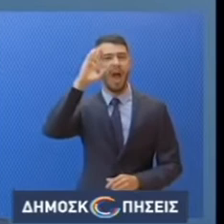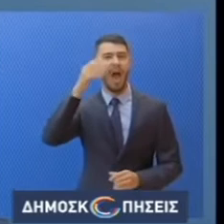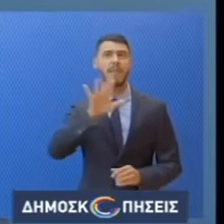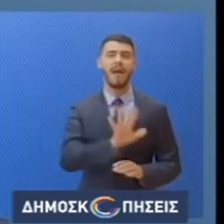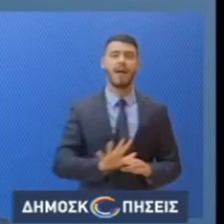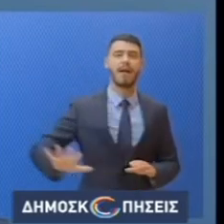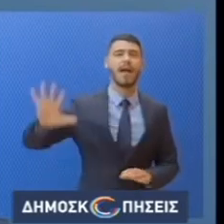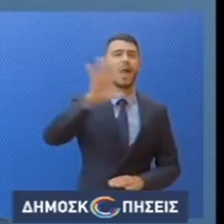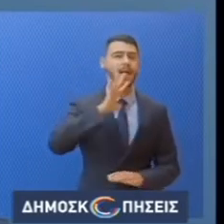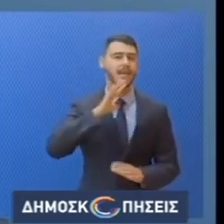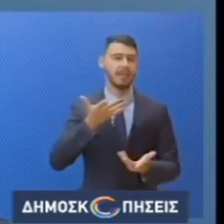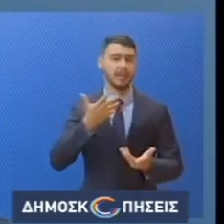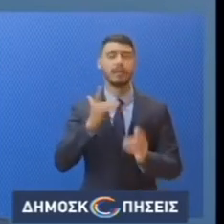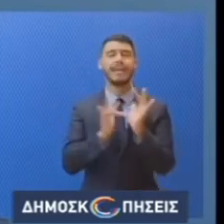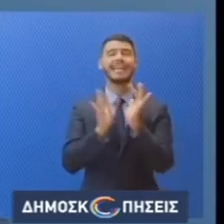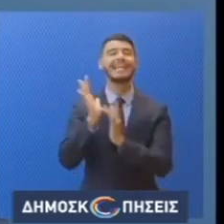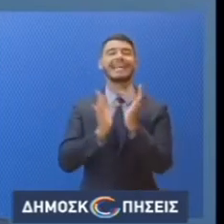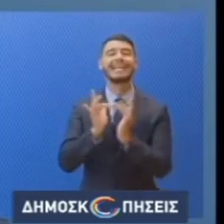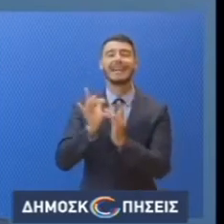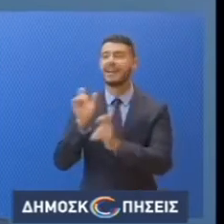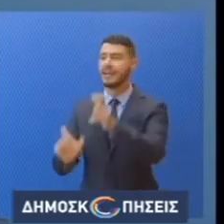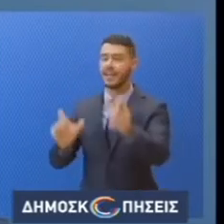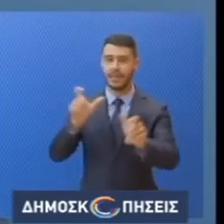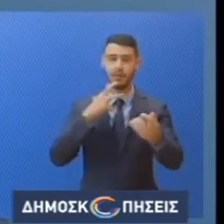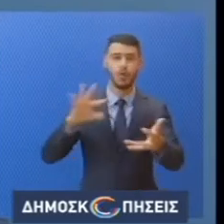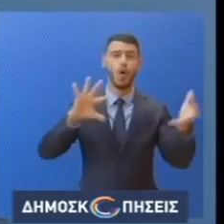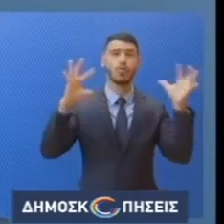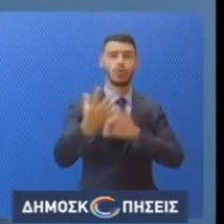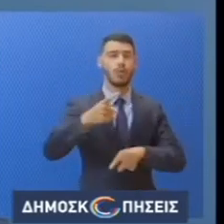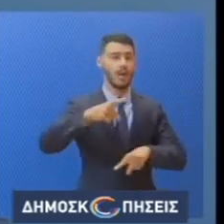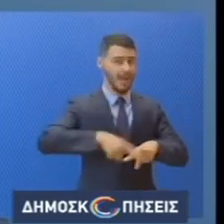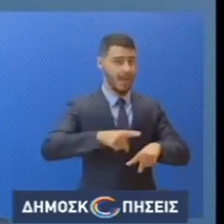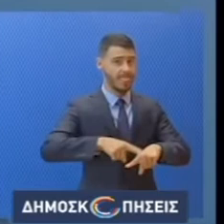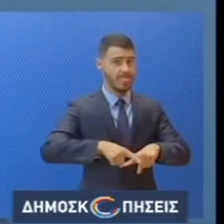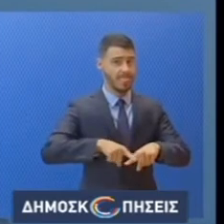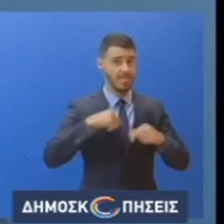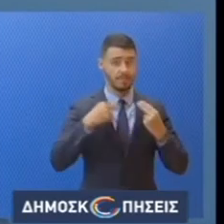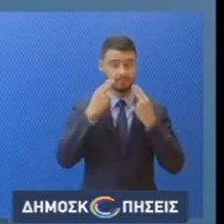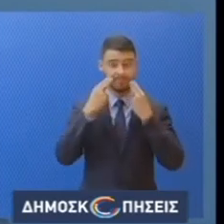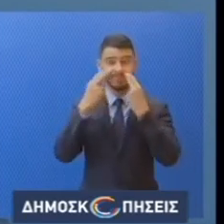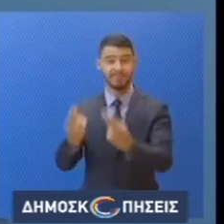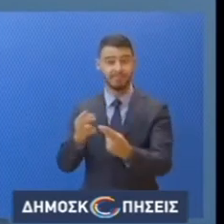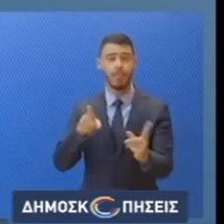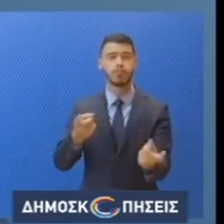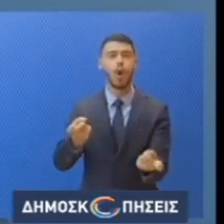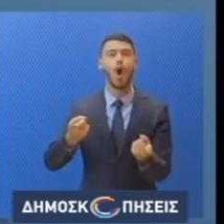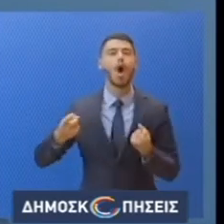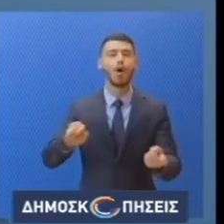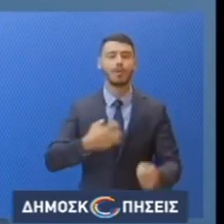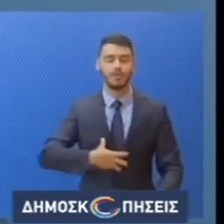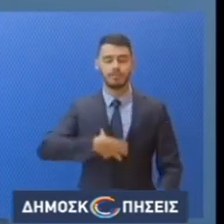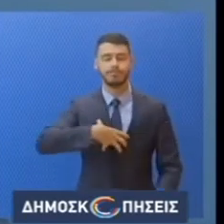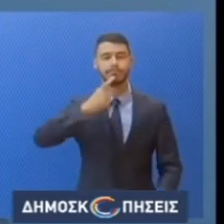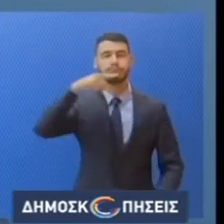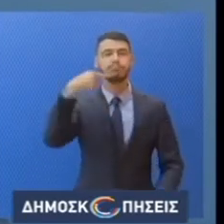η απενταχού της γης χριστιανή και βεβαίως η Ελλάδα, βρισκόμαστε μπροστά στην πρόκληση και ύβρι της Τουρκίας και του Τούρκου